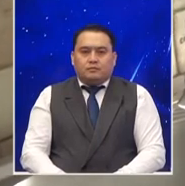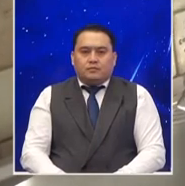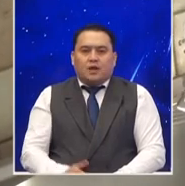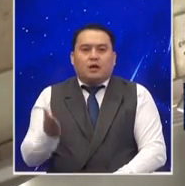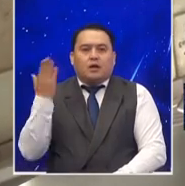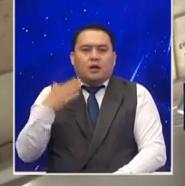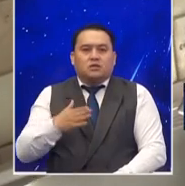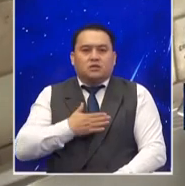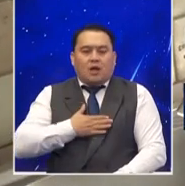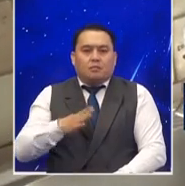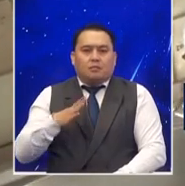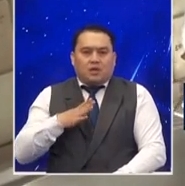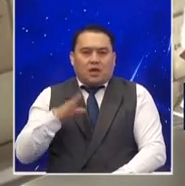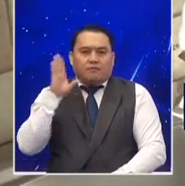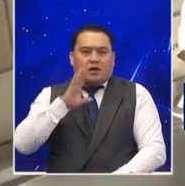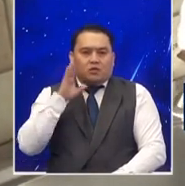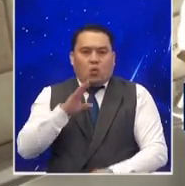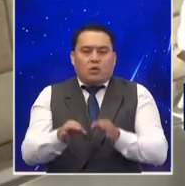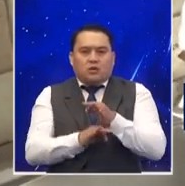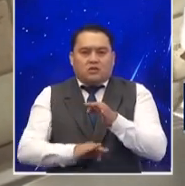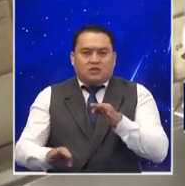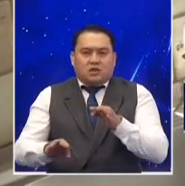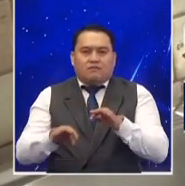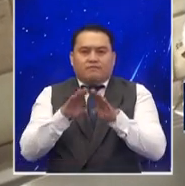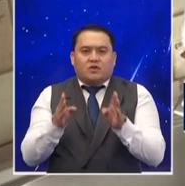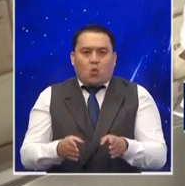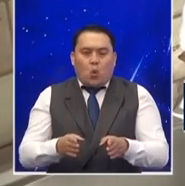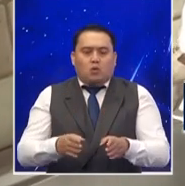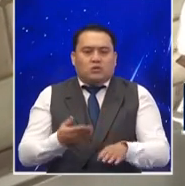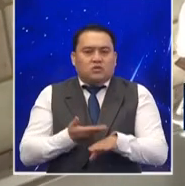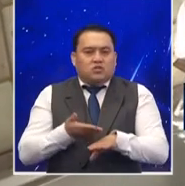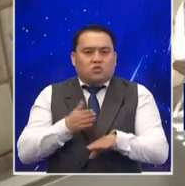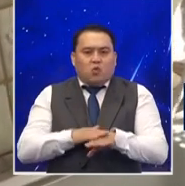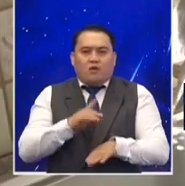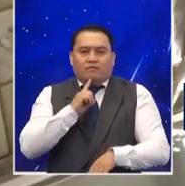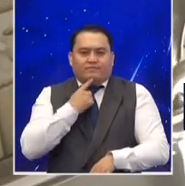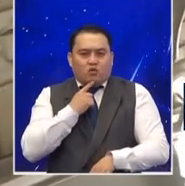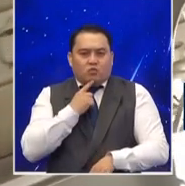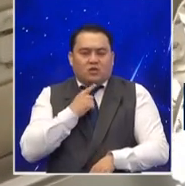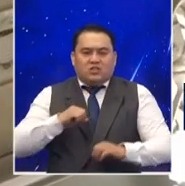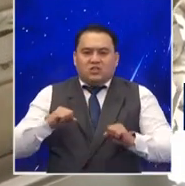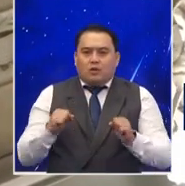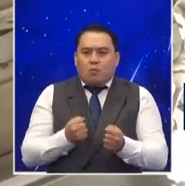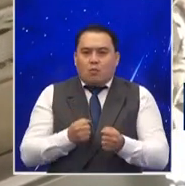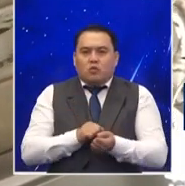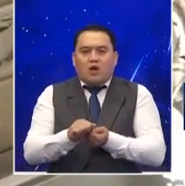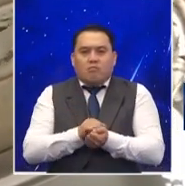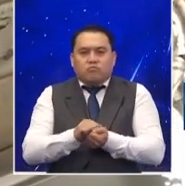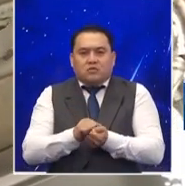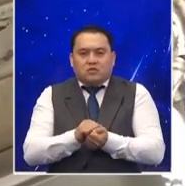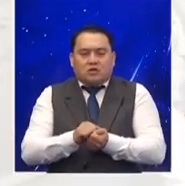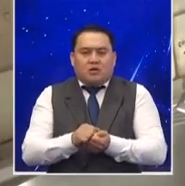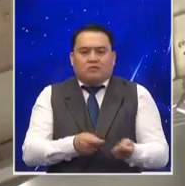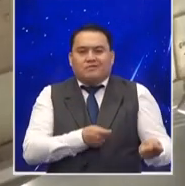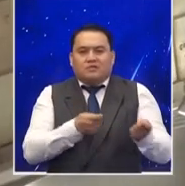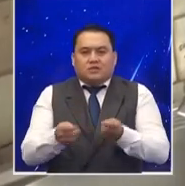Раньше нам приходилось набирать воду из колонки. Таскать фляги и ведра было очень трудно, особенно зимой. Если ранее для мытья посуды нам приходилось